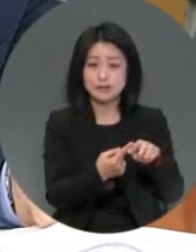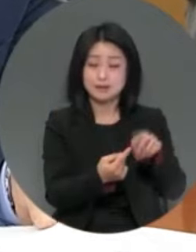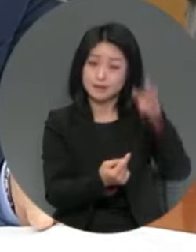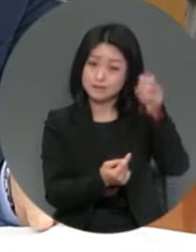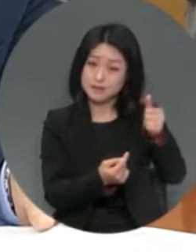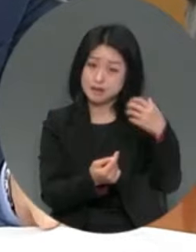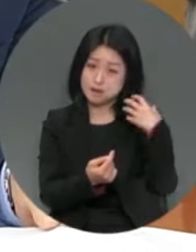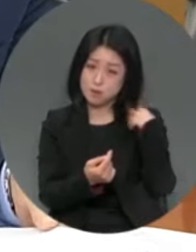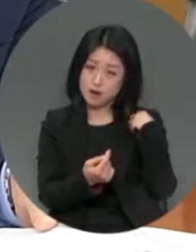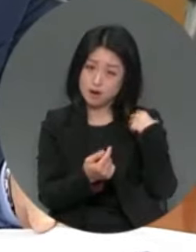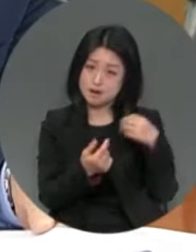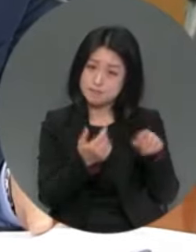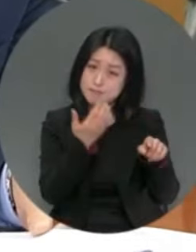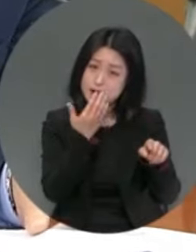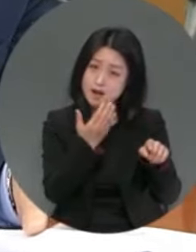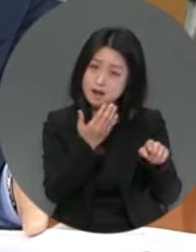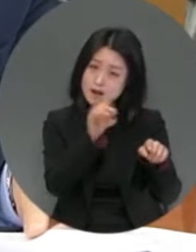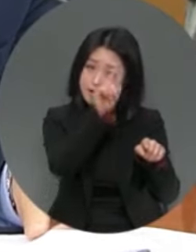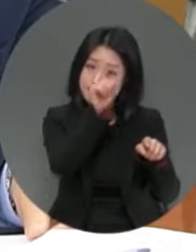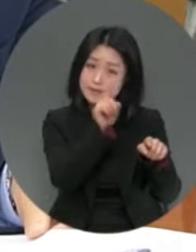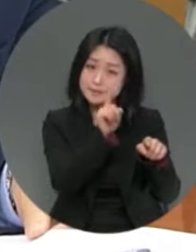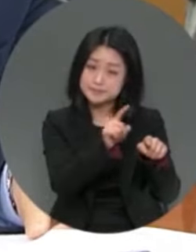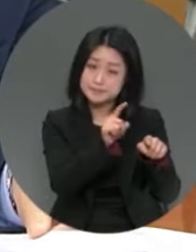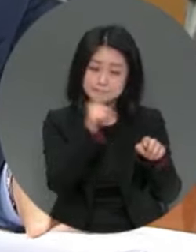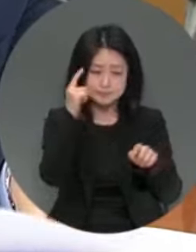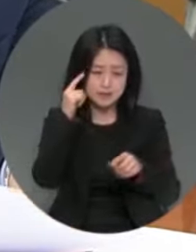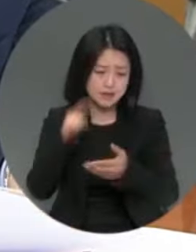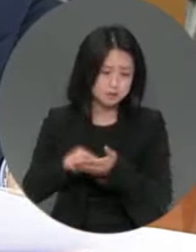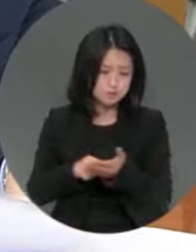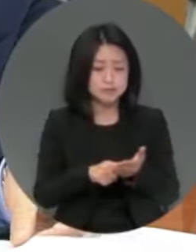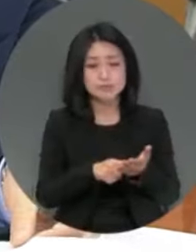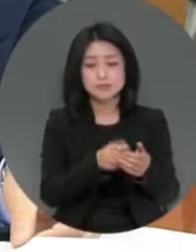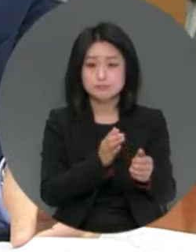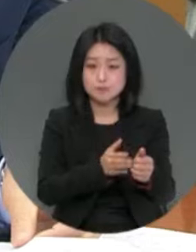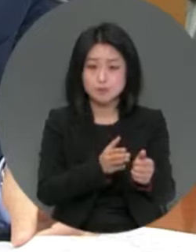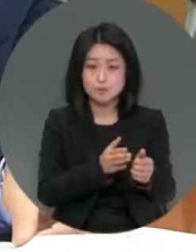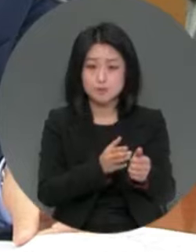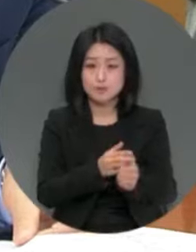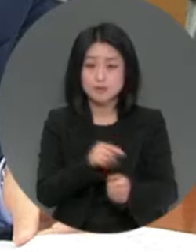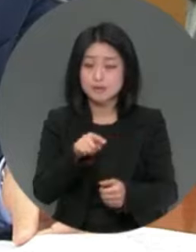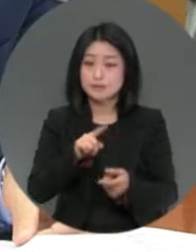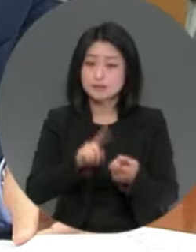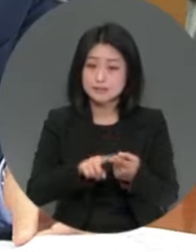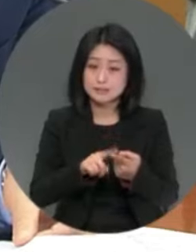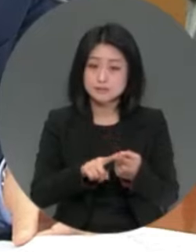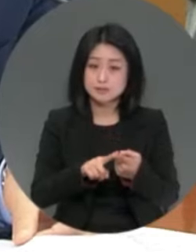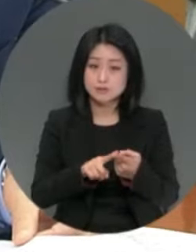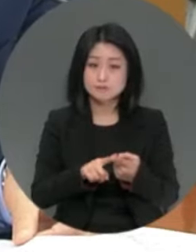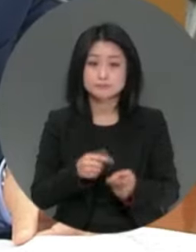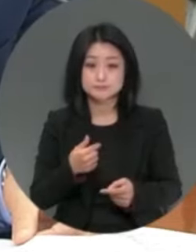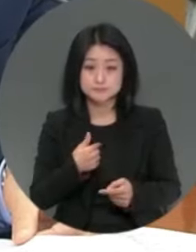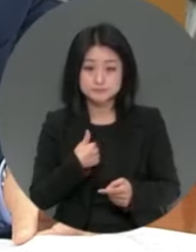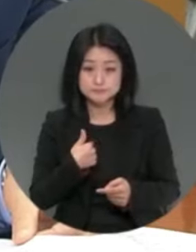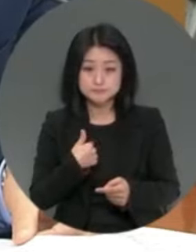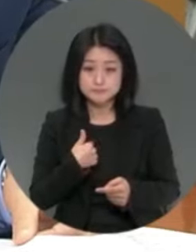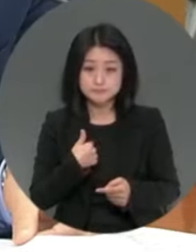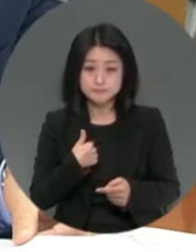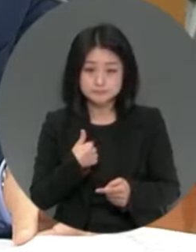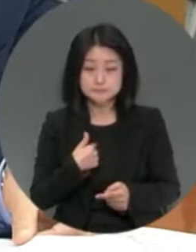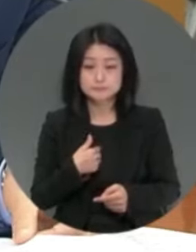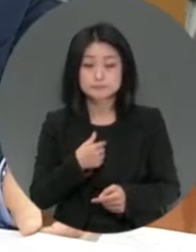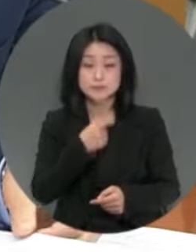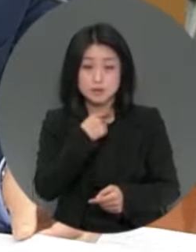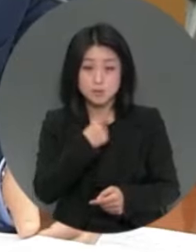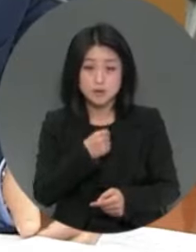공수처장으로서 역할을 못하실 거라고 저는 봐요. 의지 다부지게 가지시고 제대로 이 부분과 관련해서 제가 지적한 이